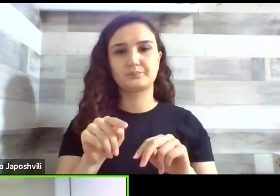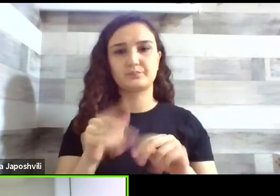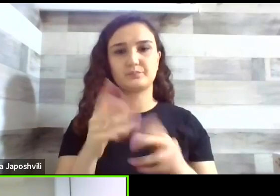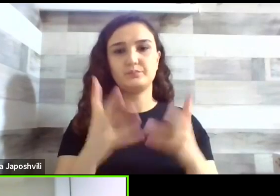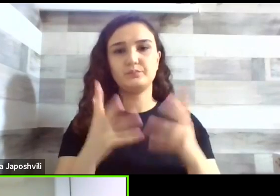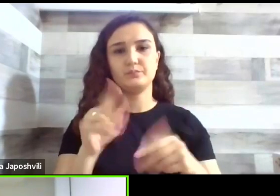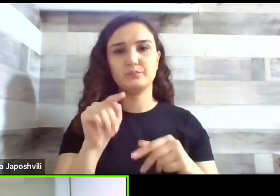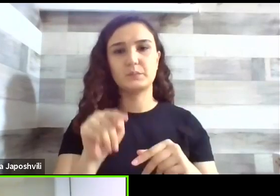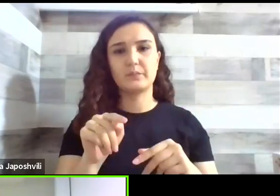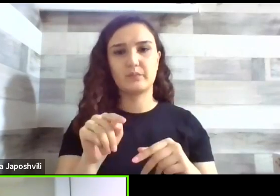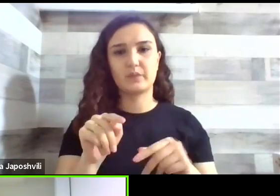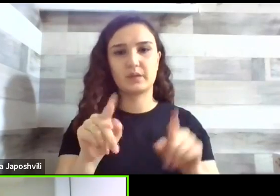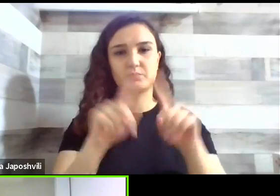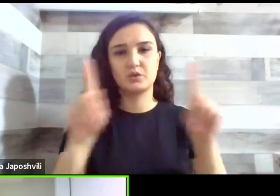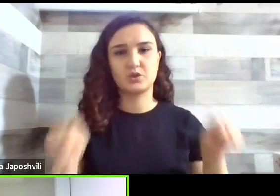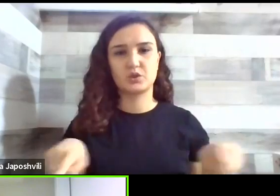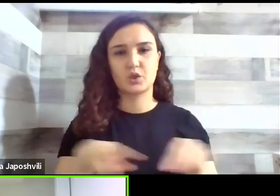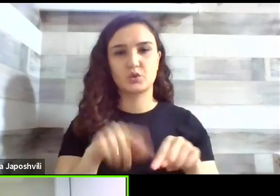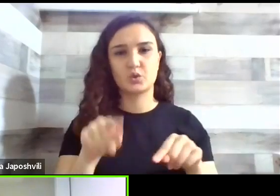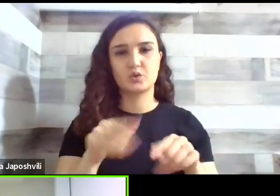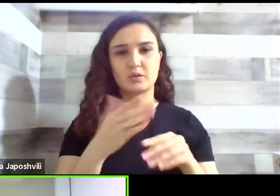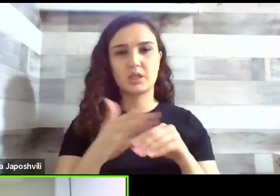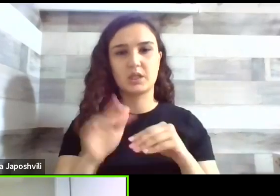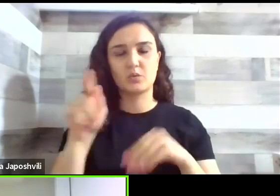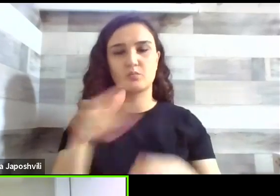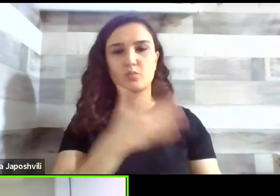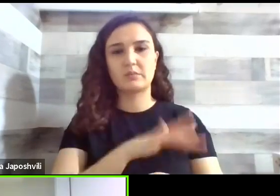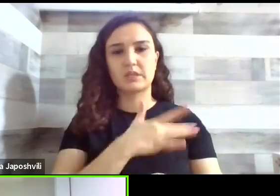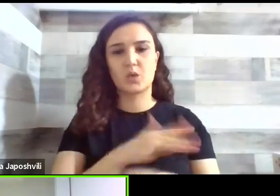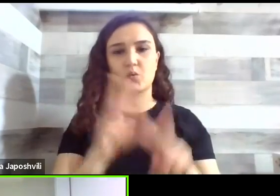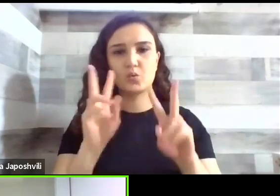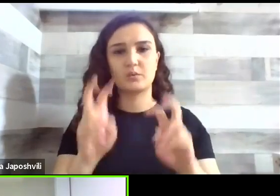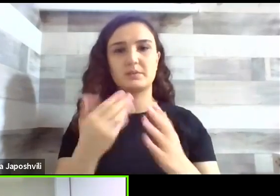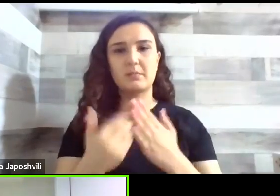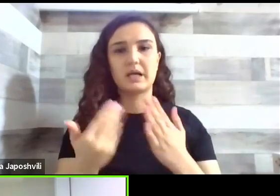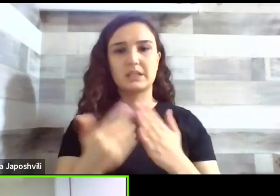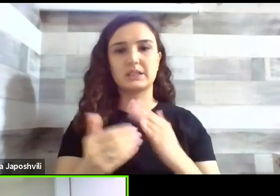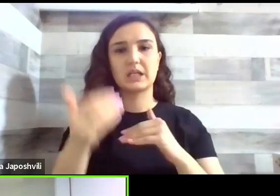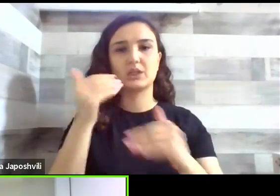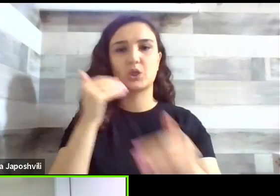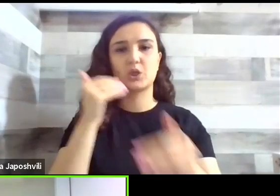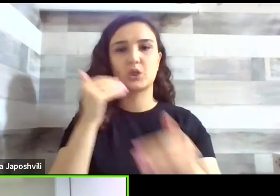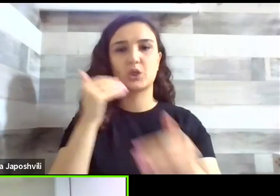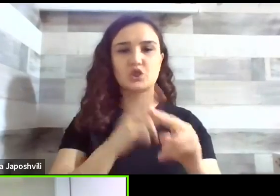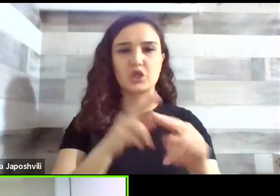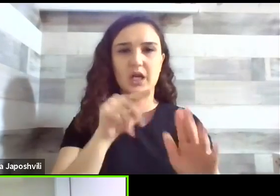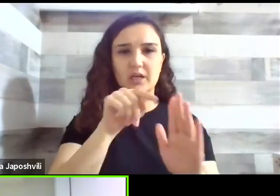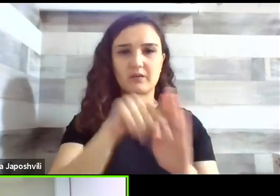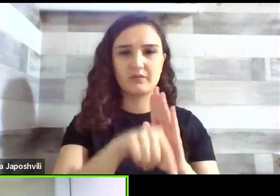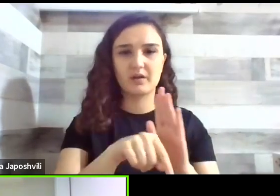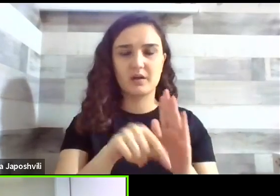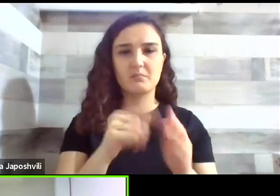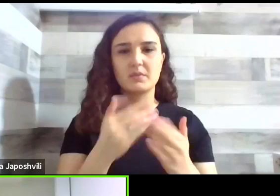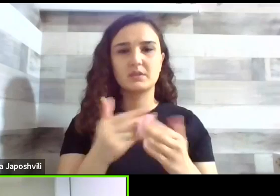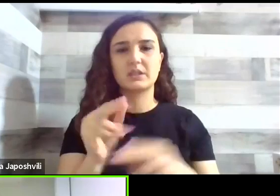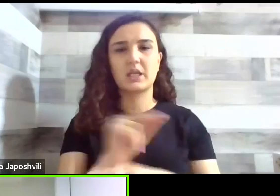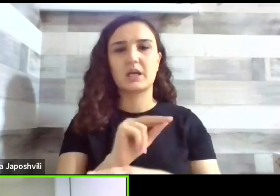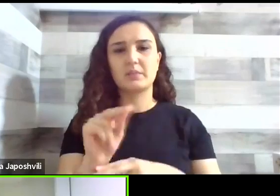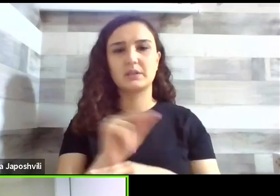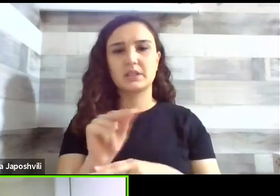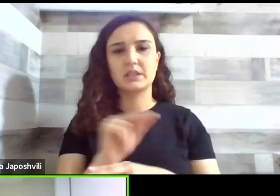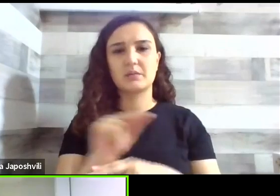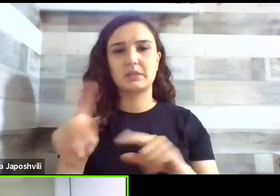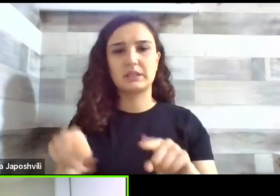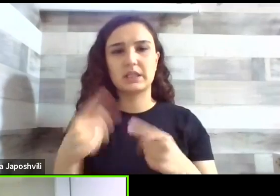ამ ჩარჩოს მიღმა ცალკეული მომსახურების, მაგალითად ადრეულ ინტერვენციას ან იგივე რეაბილიტაცია